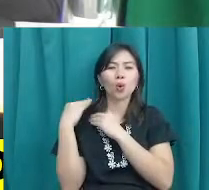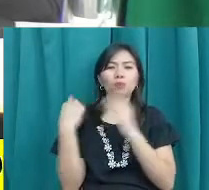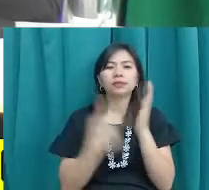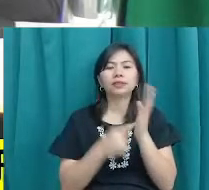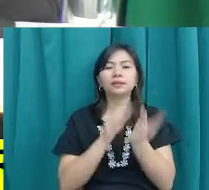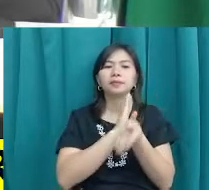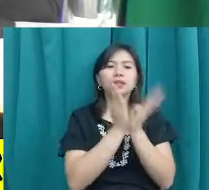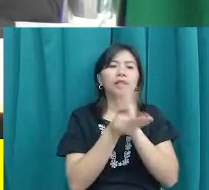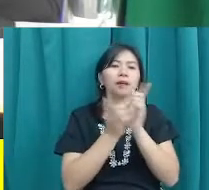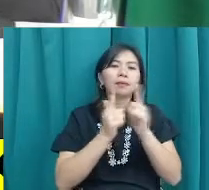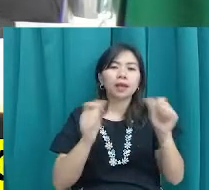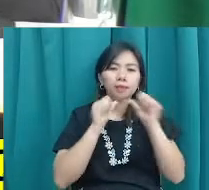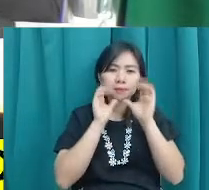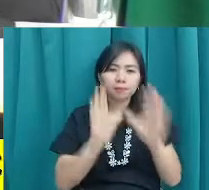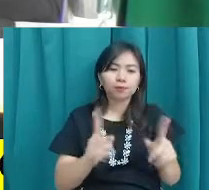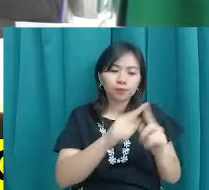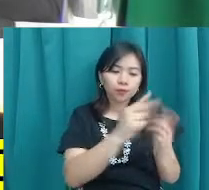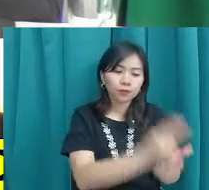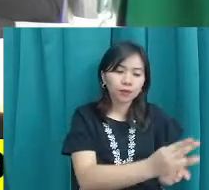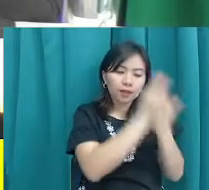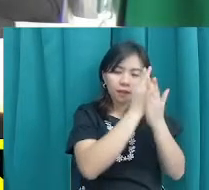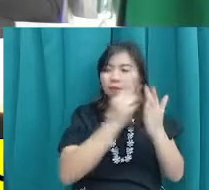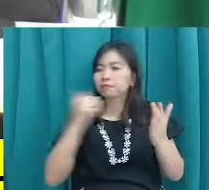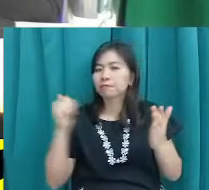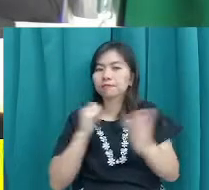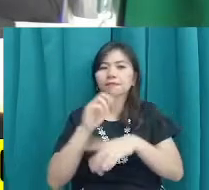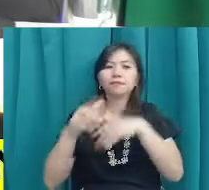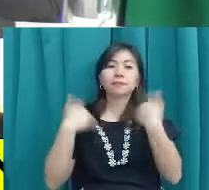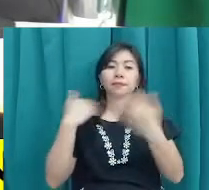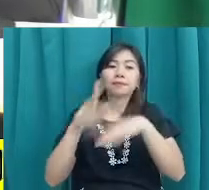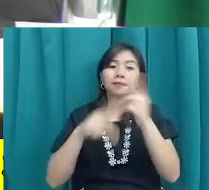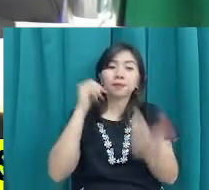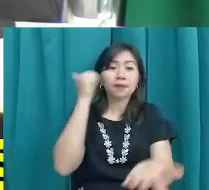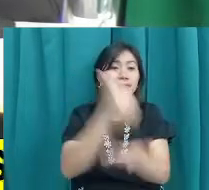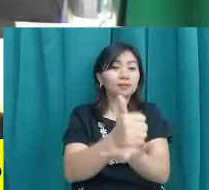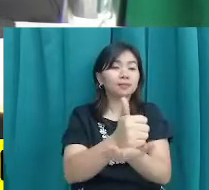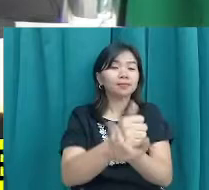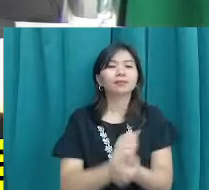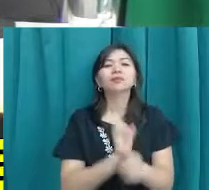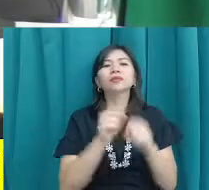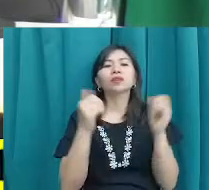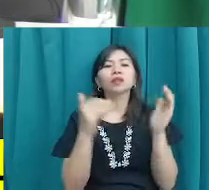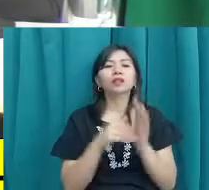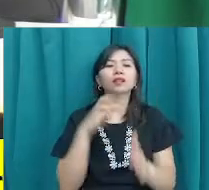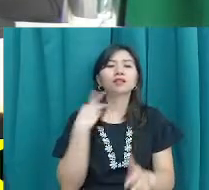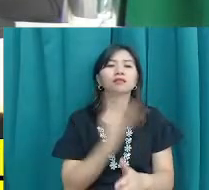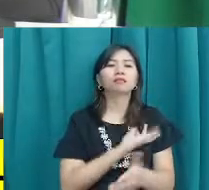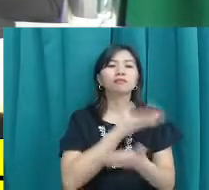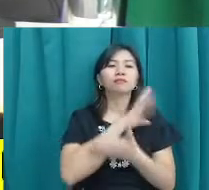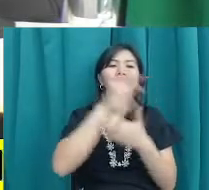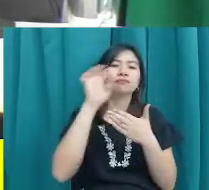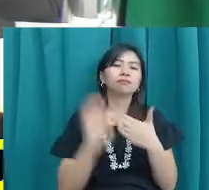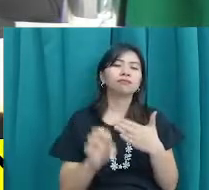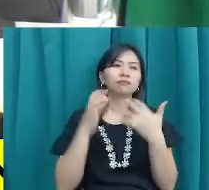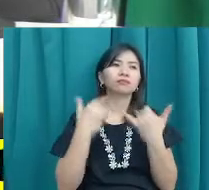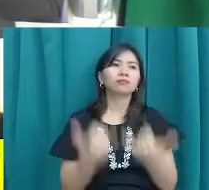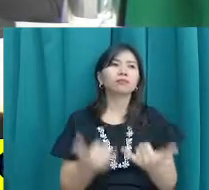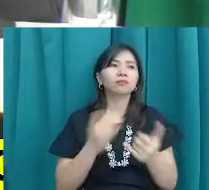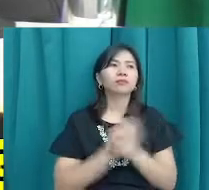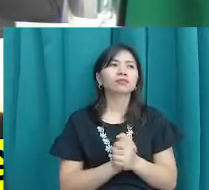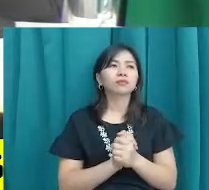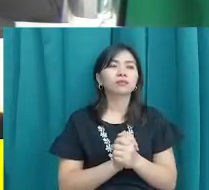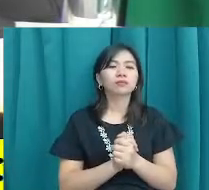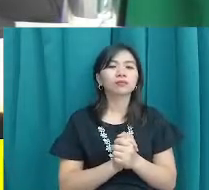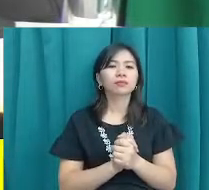ito para tulungan ang kabataan po natin. Amen. Alright? So much for that. Magwawakas na tayo. May Sir Mangi. Yes, sir. Ito